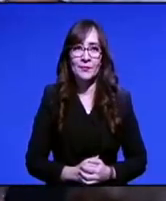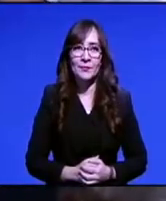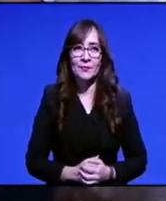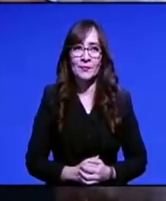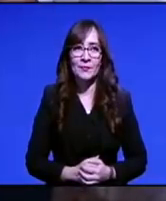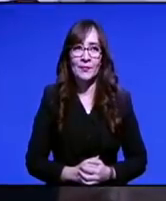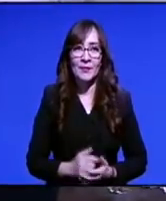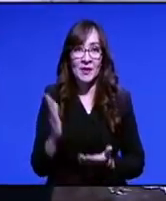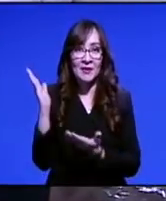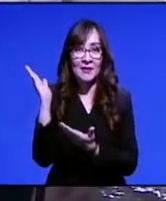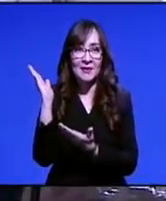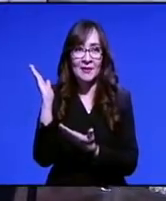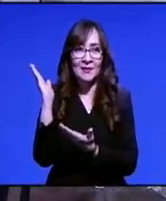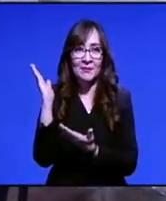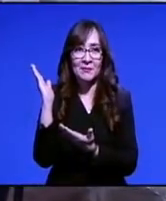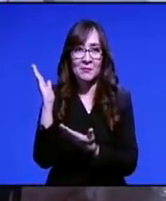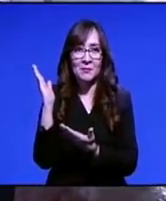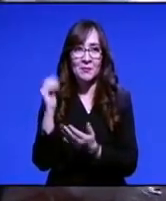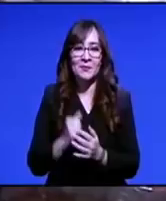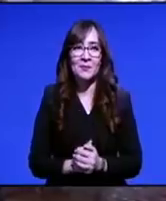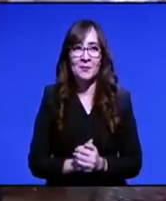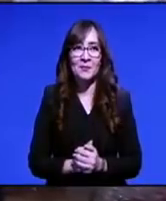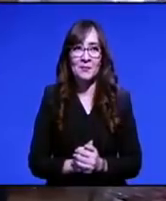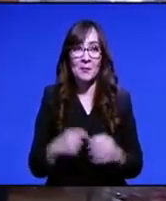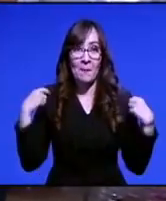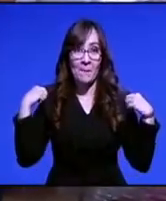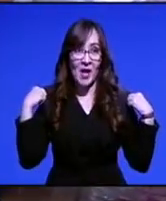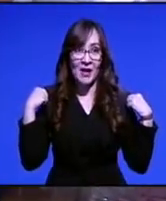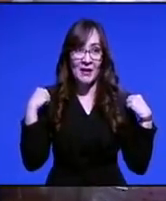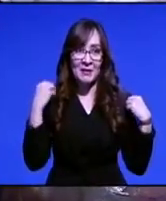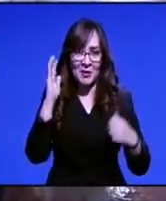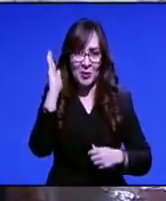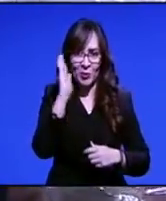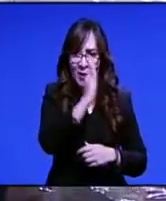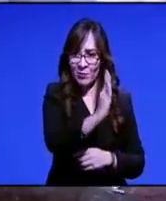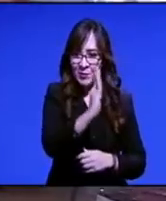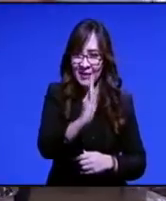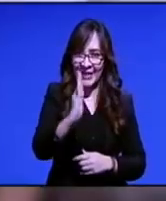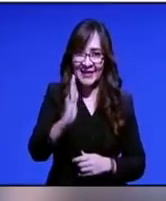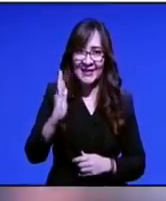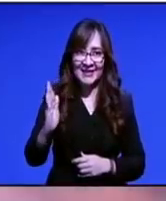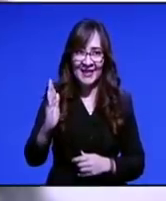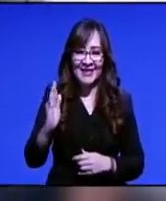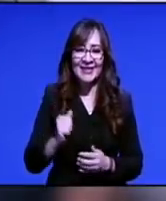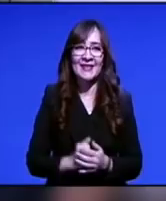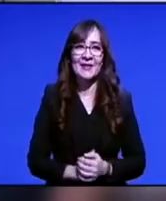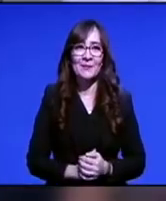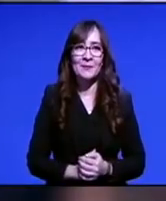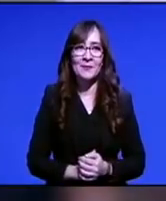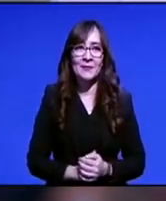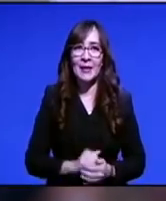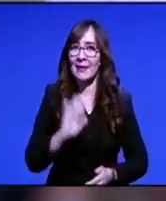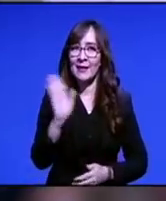Ini dia deretan pakaian yang sudah bersih, harum, wangi, tinggal di packing. Nggak usah dilipet-lipet